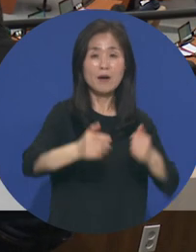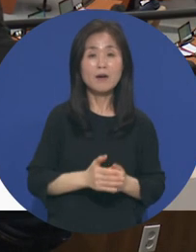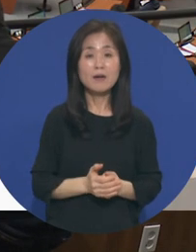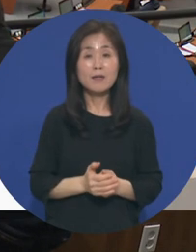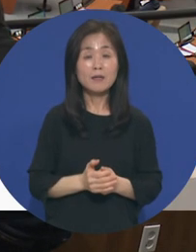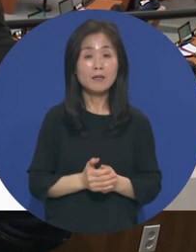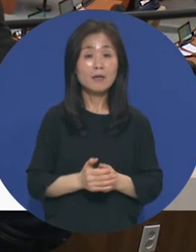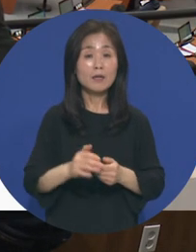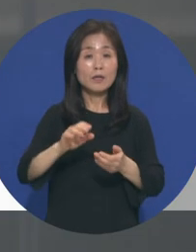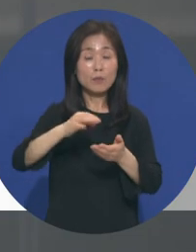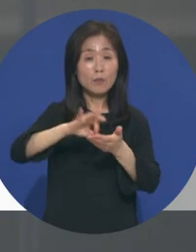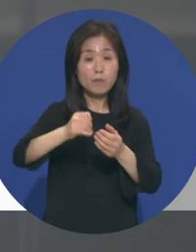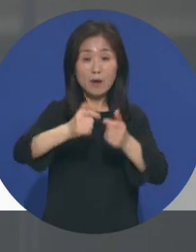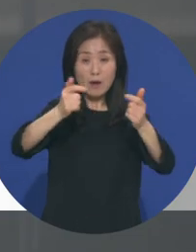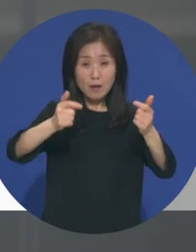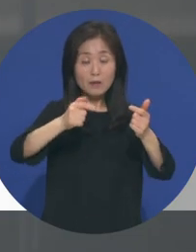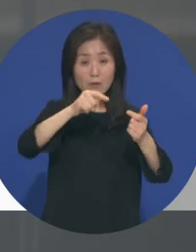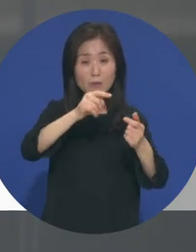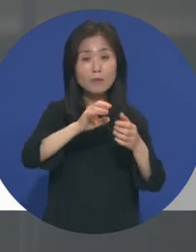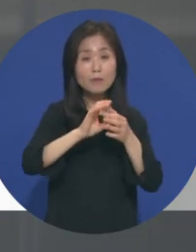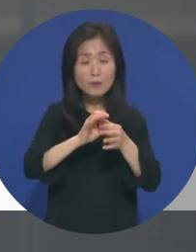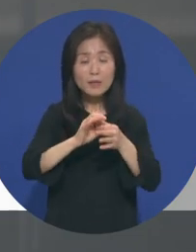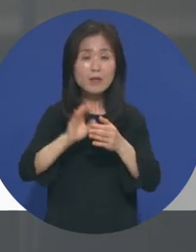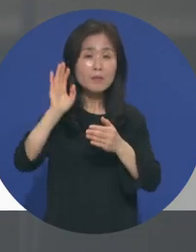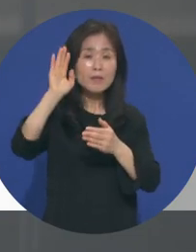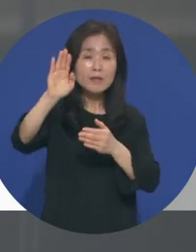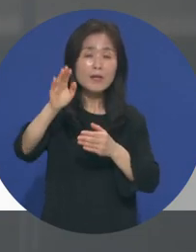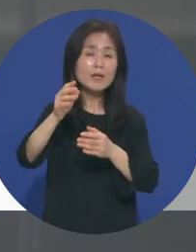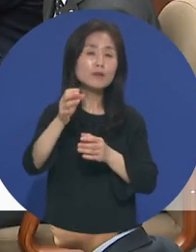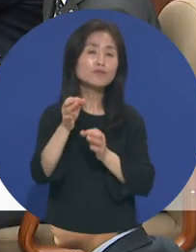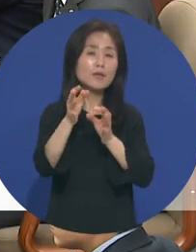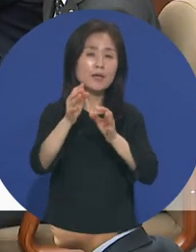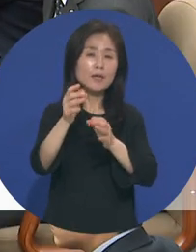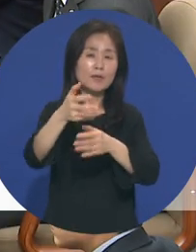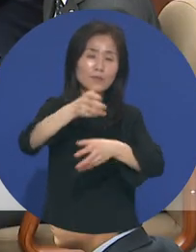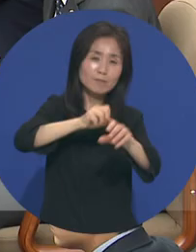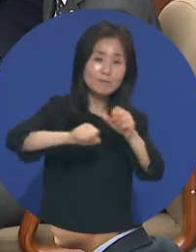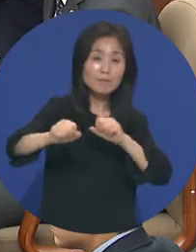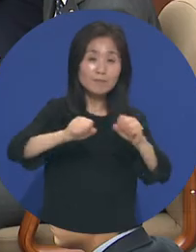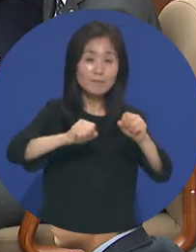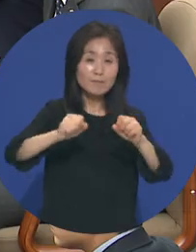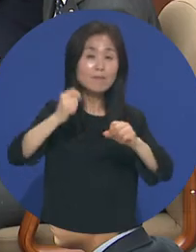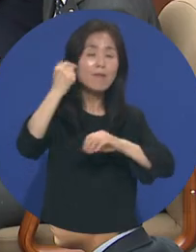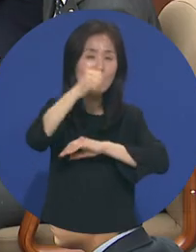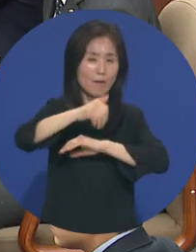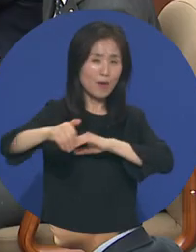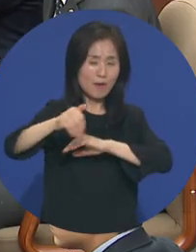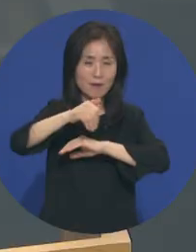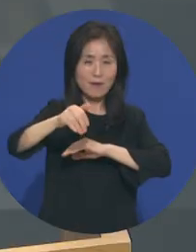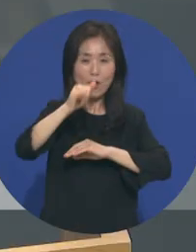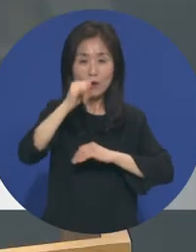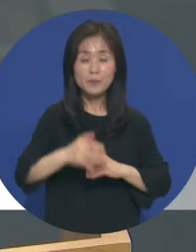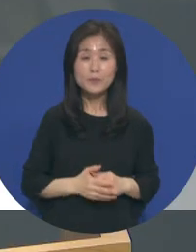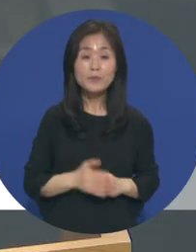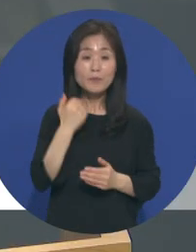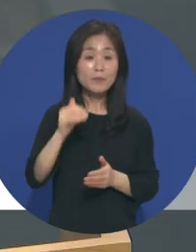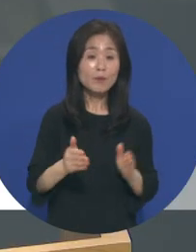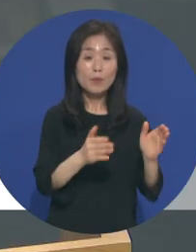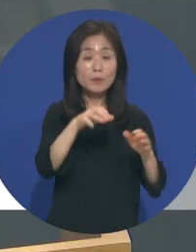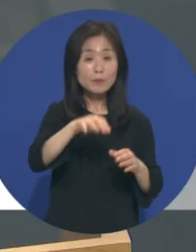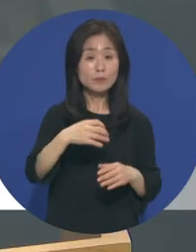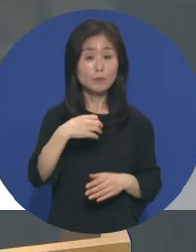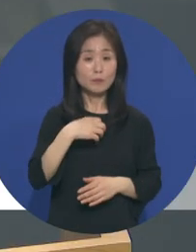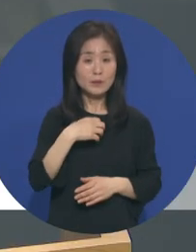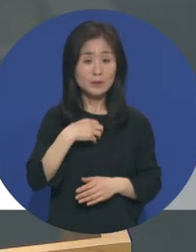행보엔 확장 재정을 통해 미래에 대한 투자를 적극적으로 하겠다는 김동현 경기도지사의 의지가 담겨 있습니다 경기도는